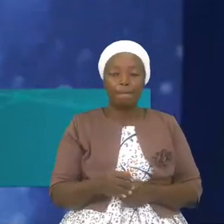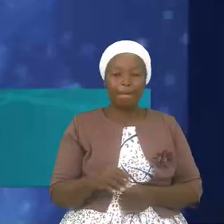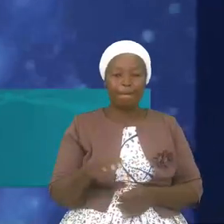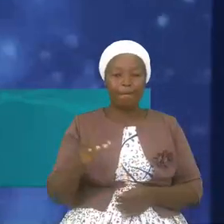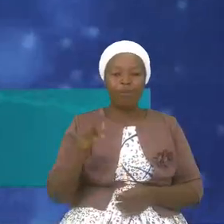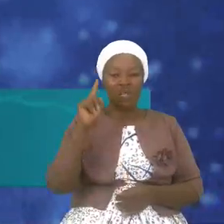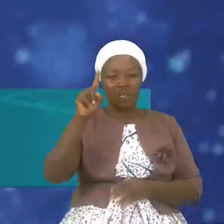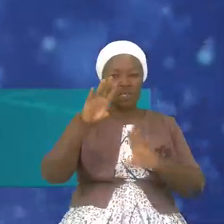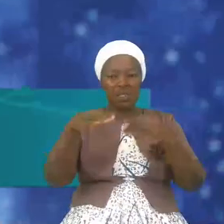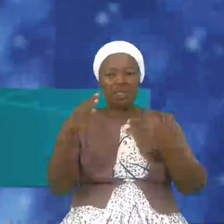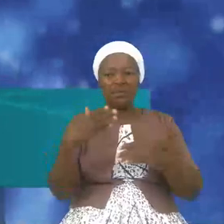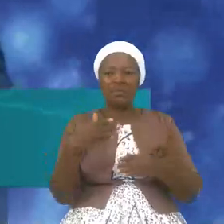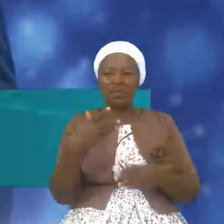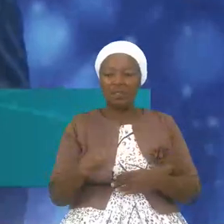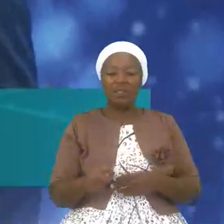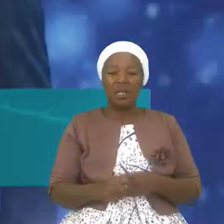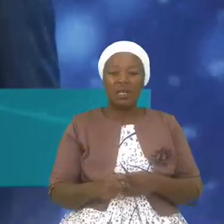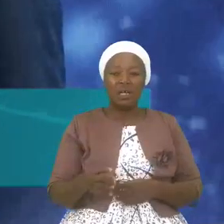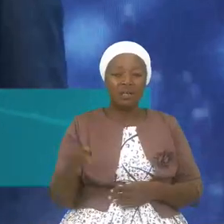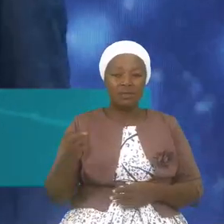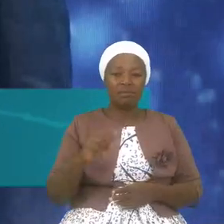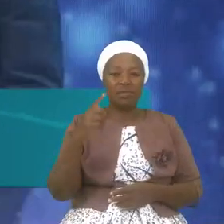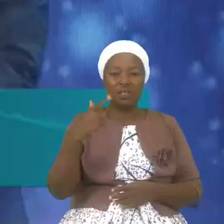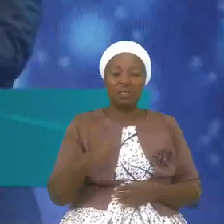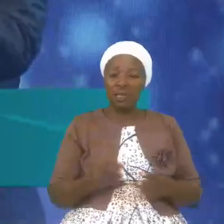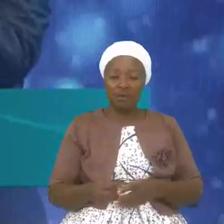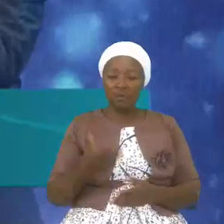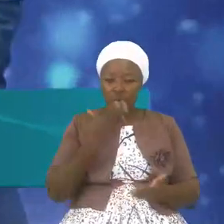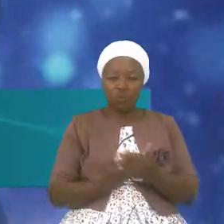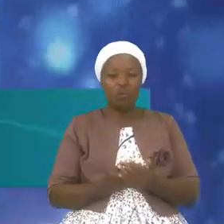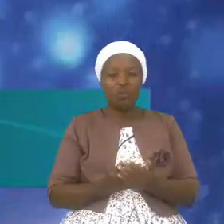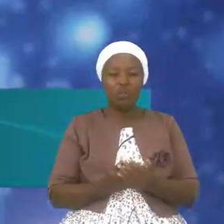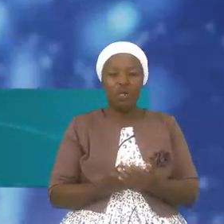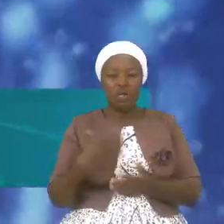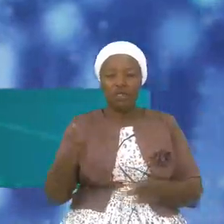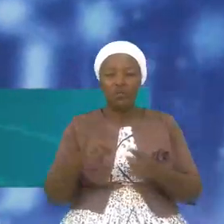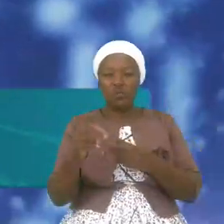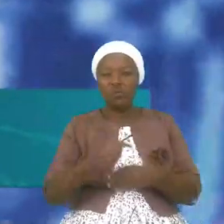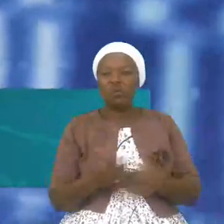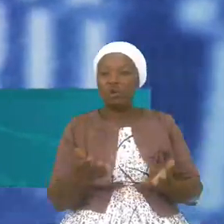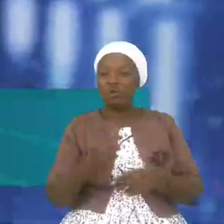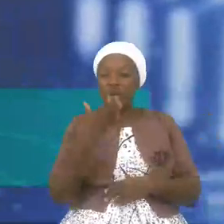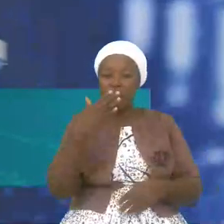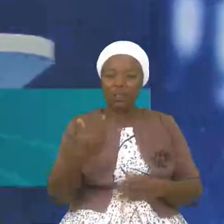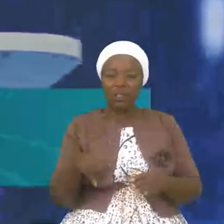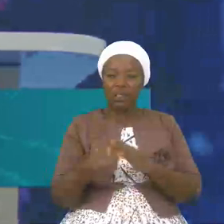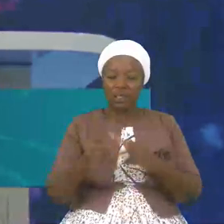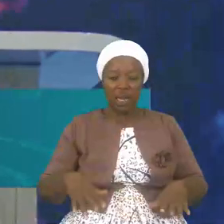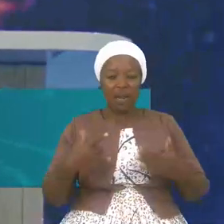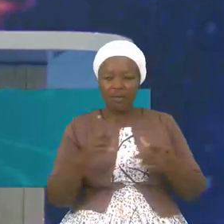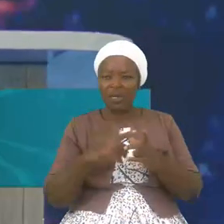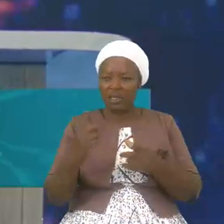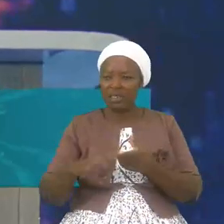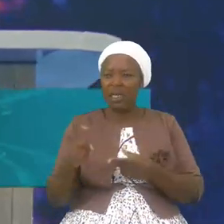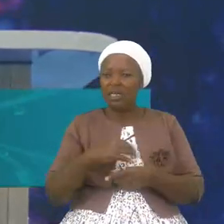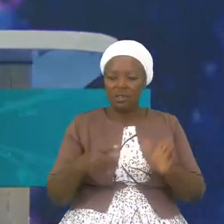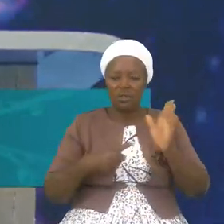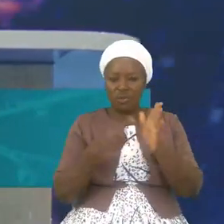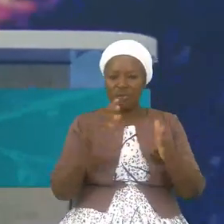Dieu. Il a accepté la corruption dans sa vie et il a manifesté.